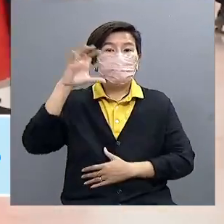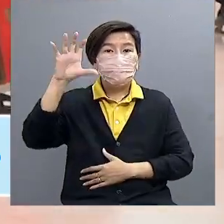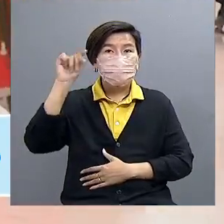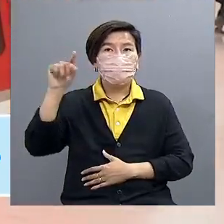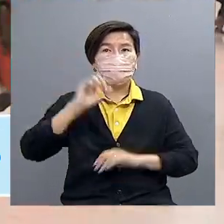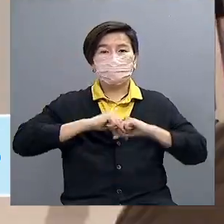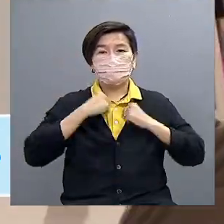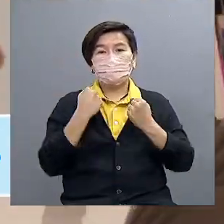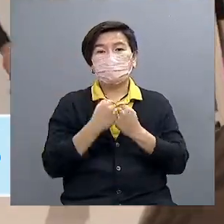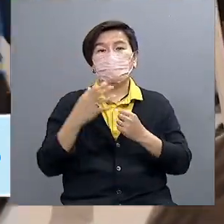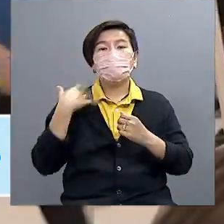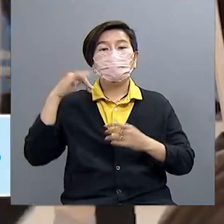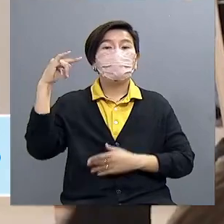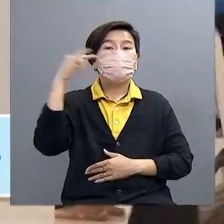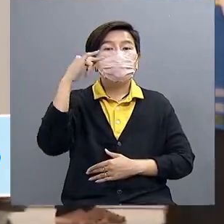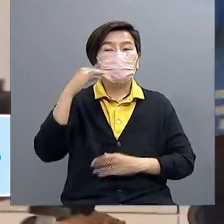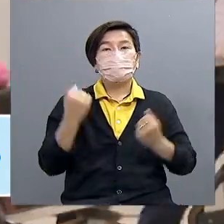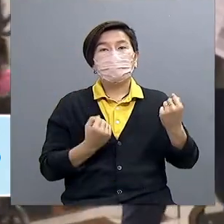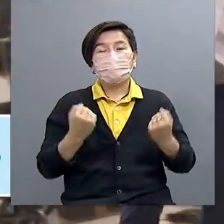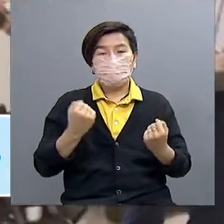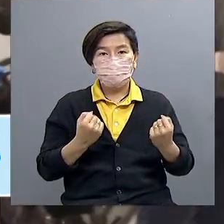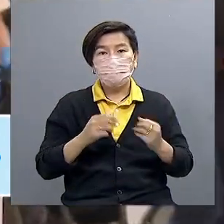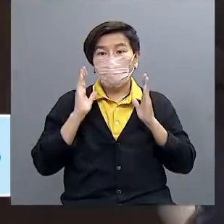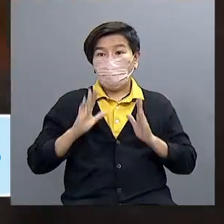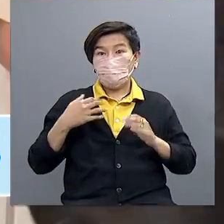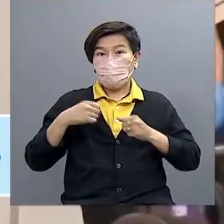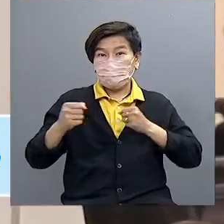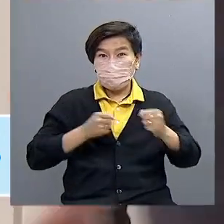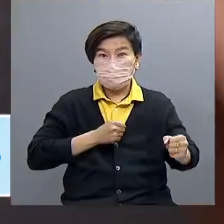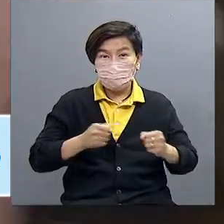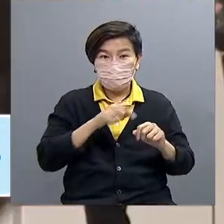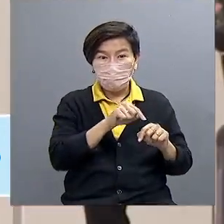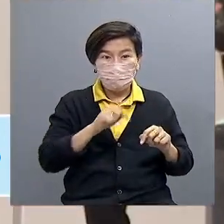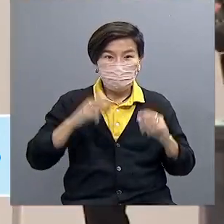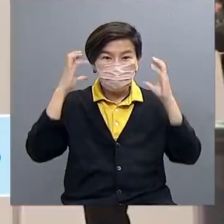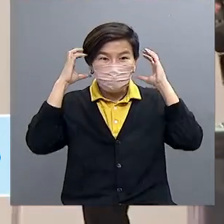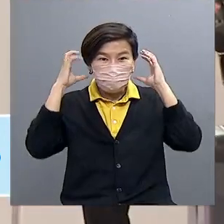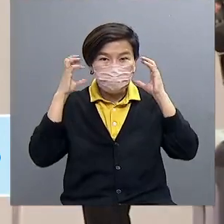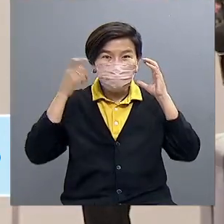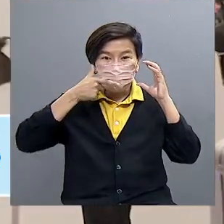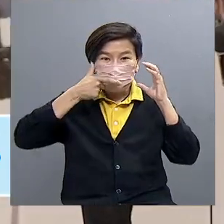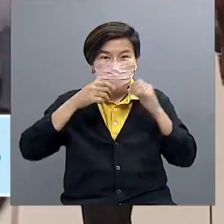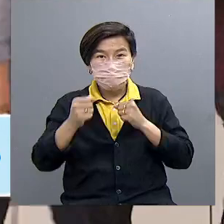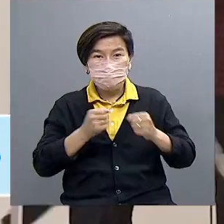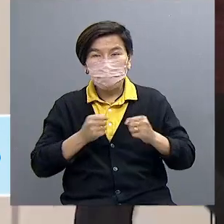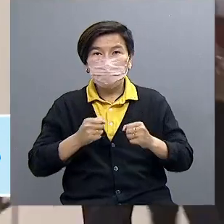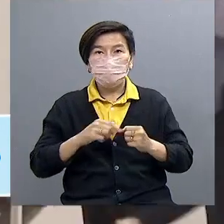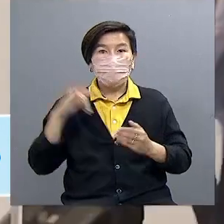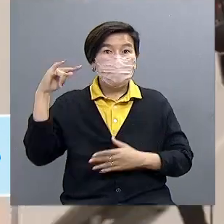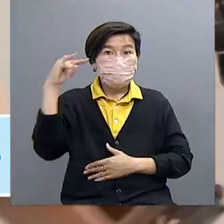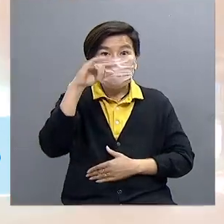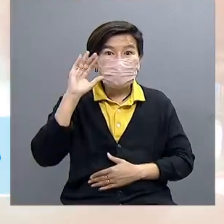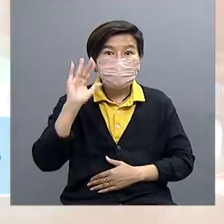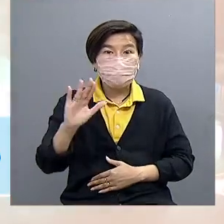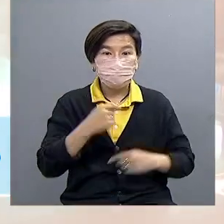ลที่บอกว่าประกาศห้ามนักบินที่ฉีดวัคซีนขึ้นบินโดยเด็ดขาดเพราะเสี่ยงหัวใจวายซึ่งอาจจะส่งผลให้เกิดโศกนาฏกรรมหมู่ท